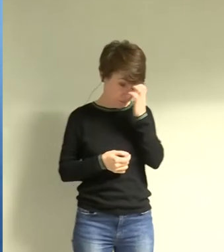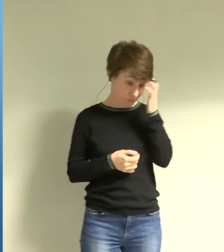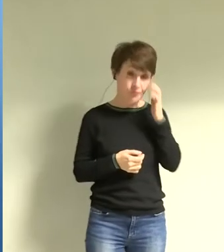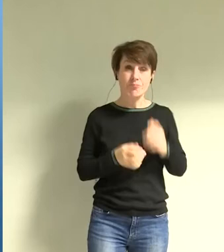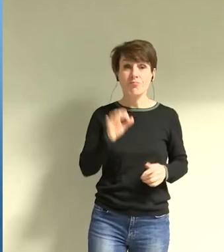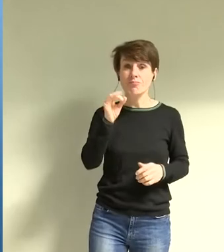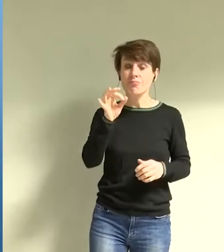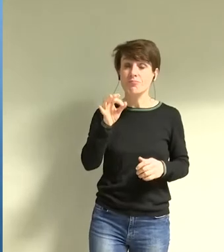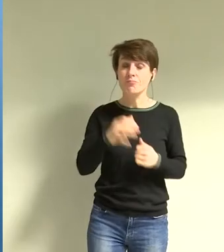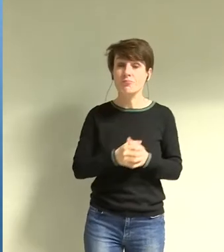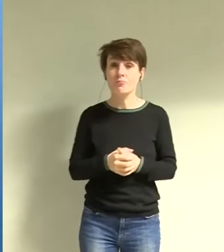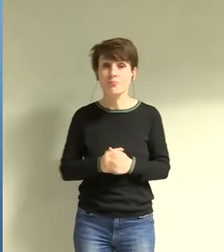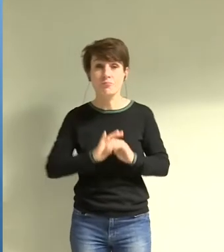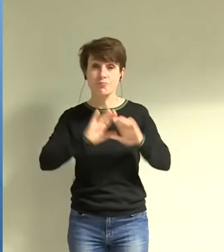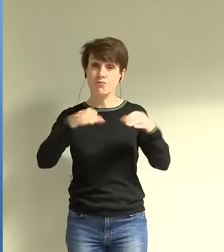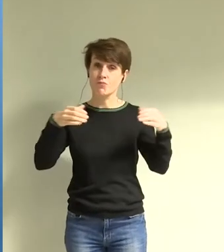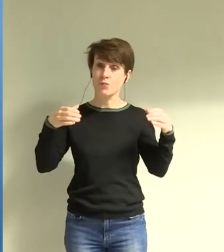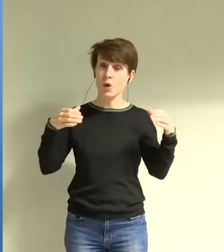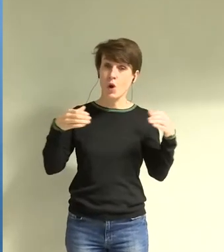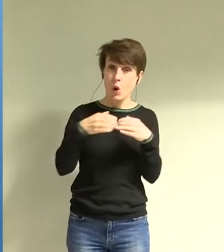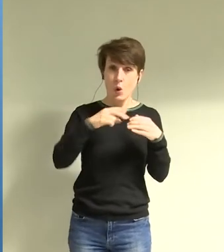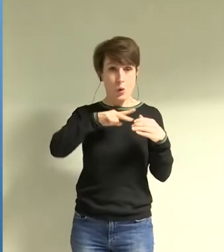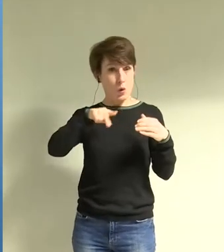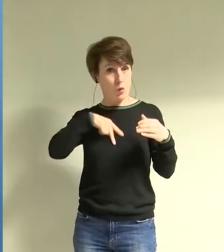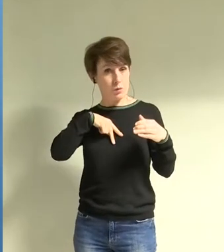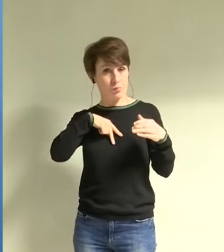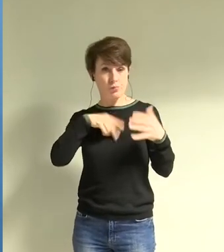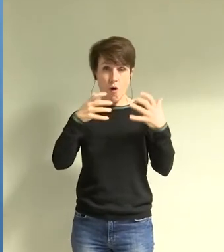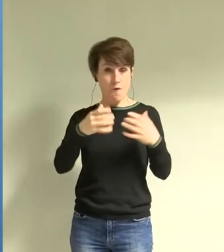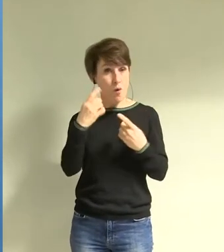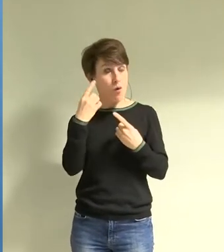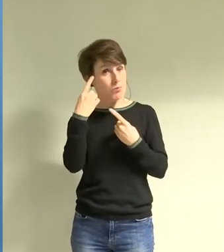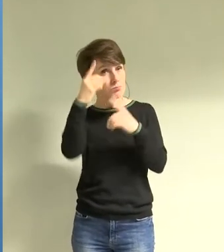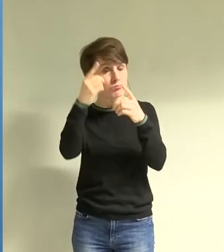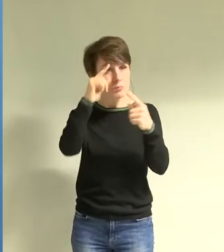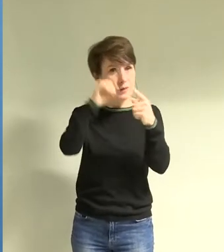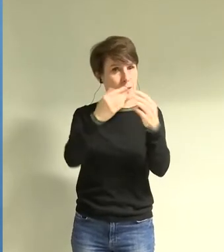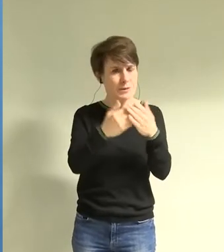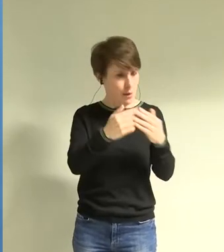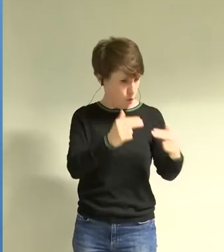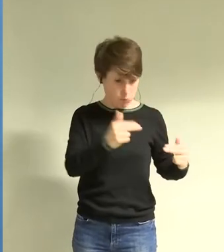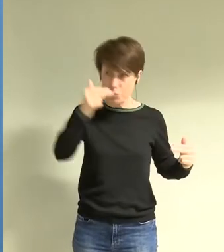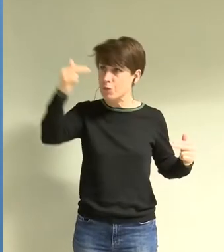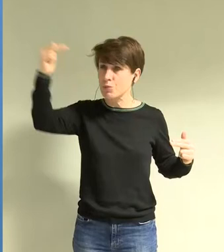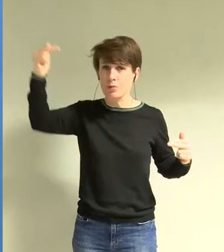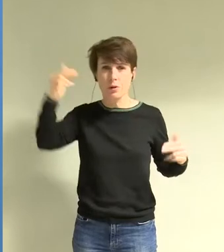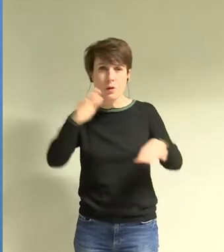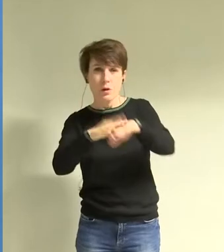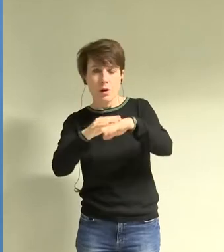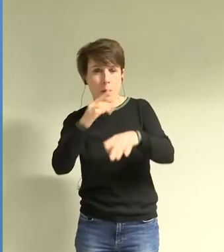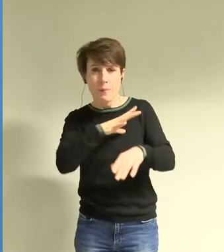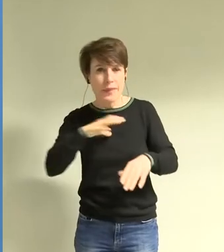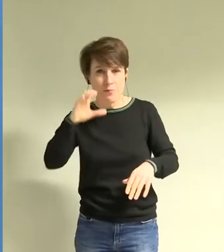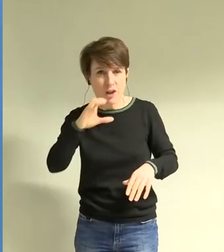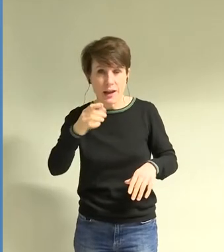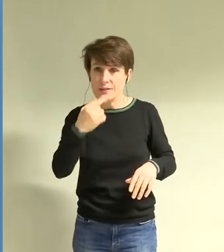souhaite poser cette question à tous les à toutes les échelles et c'est ce que je voudrais dire à emily shay as il n'a pas pour objet